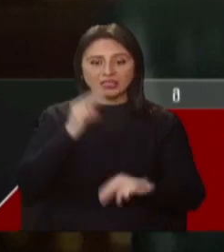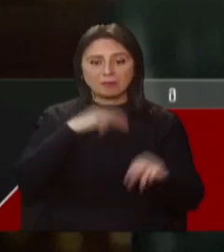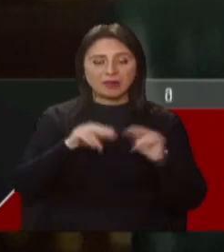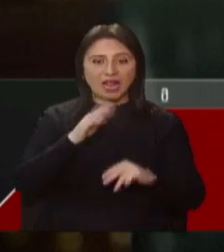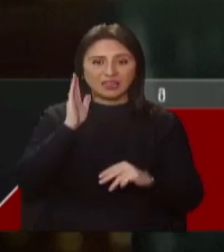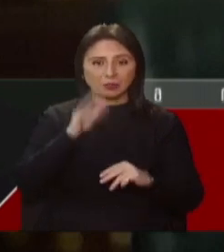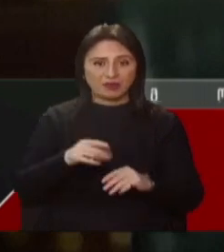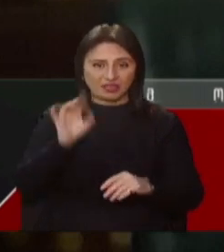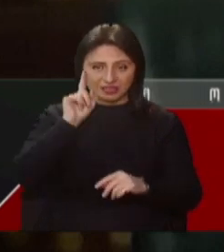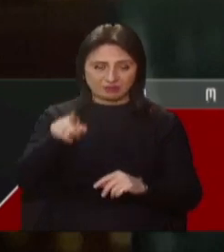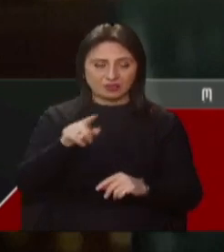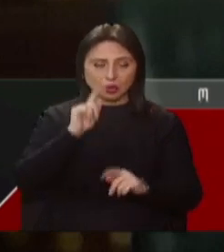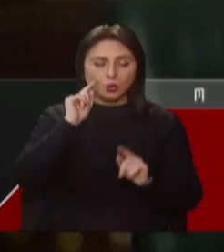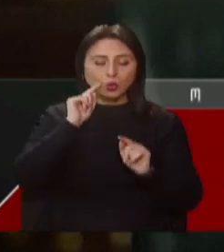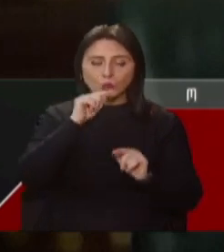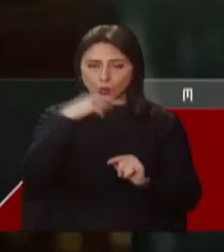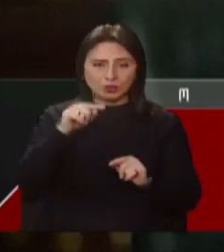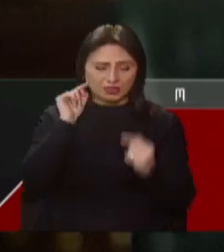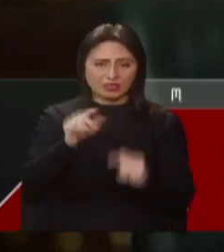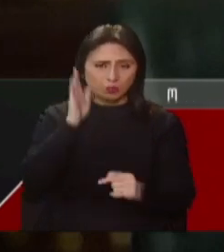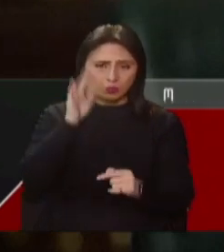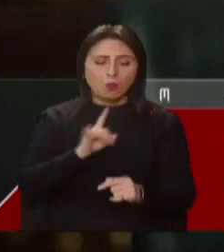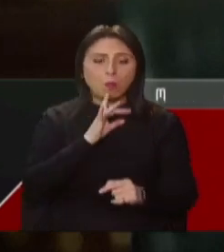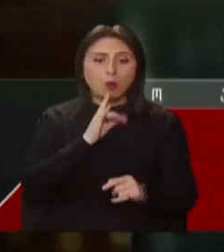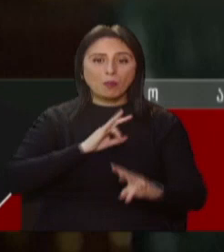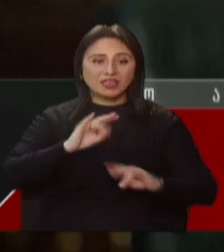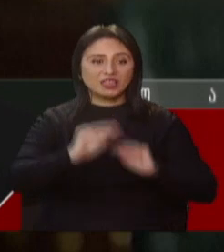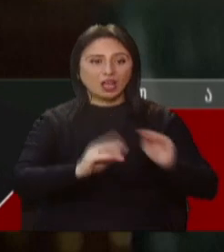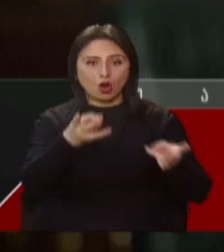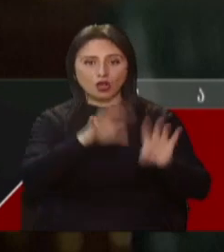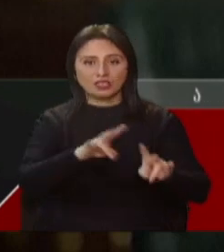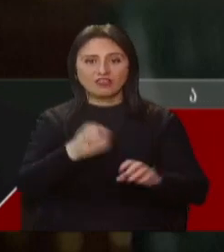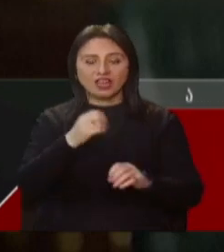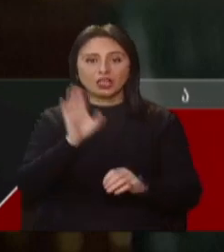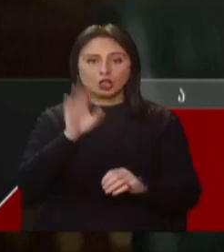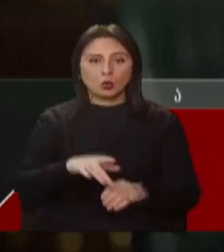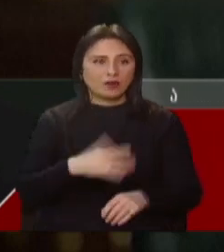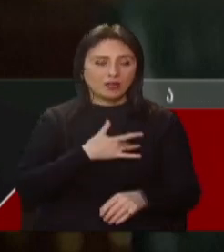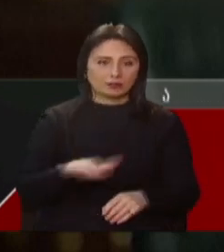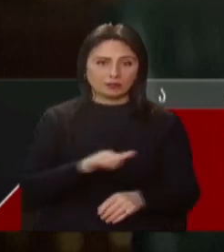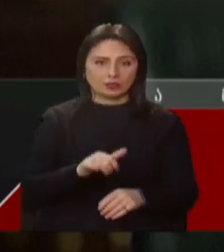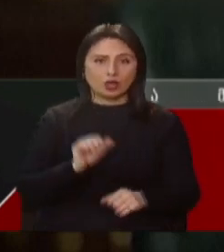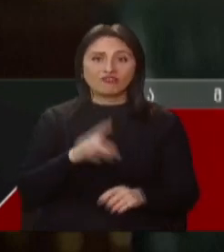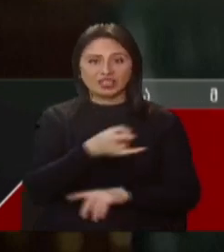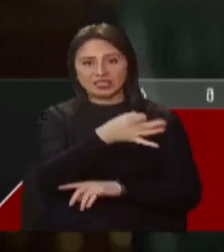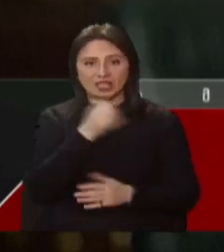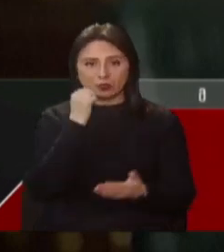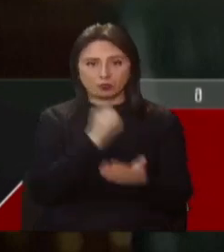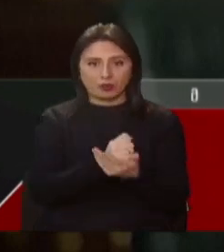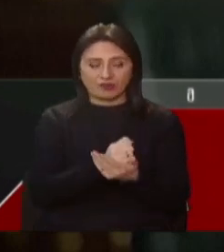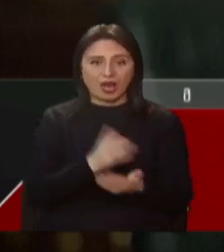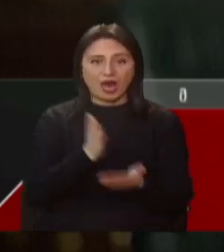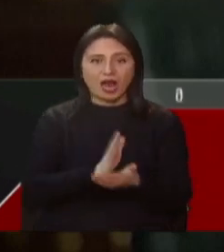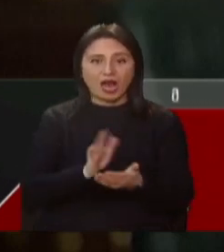ბრალდებაც იქნება წაყენებული რუსეთის წინააღმდეგ, ანუ ნაღმების ტერორი, რომელიც კიდევ უფრო სასტიკია, ვიდრე სარაკეტო ტერორი. Radgan